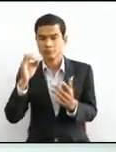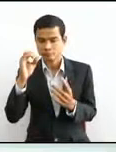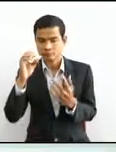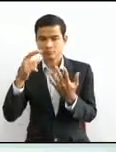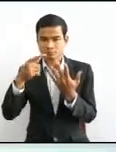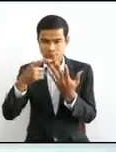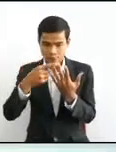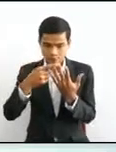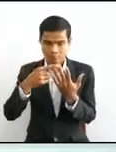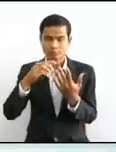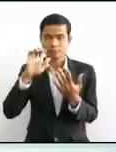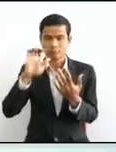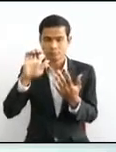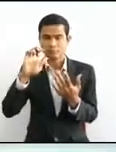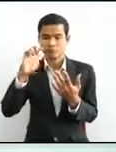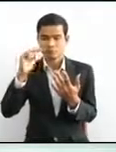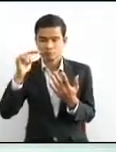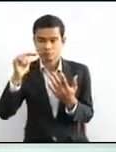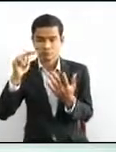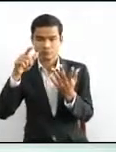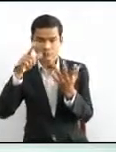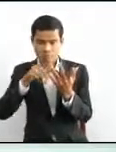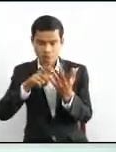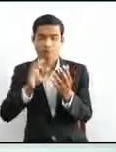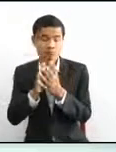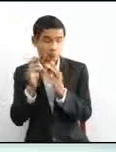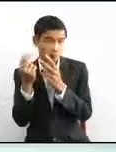chà lúng tròn chà nì